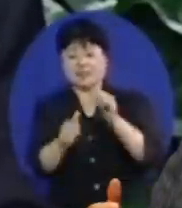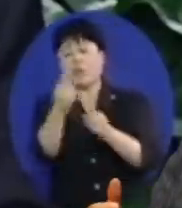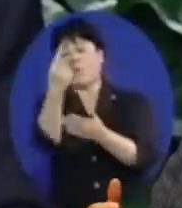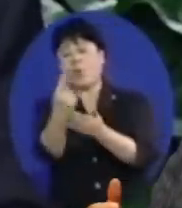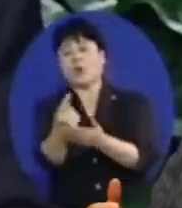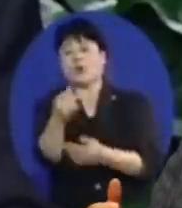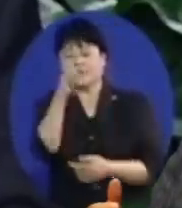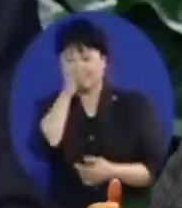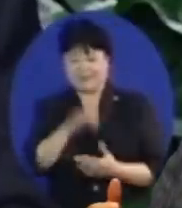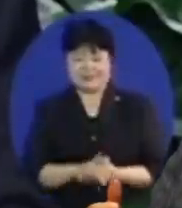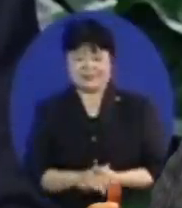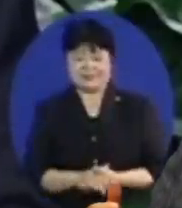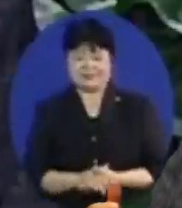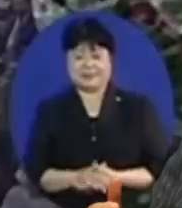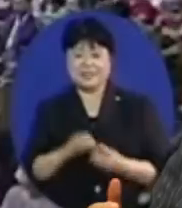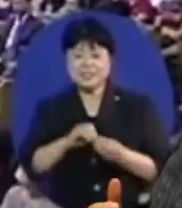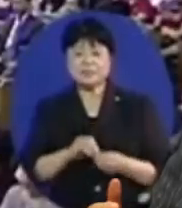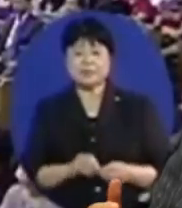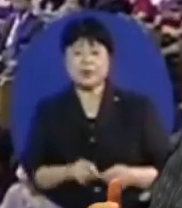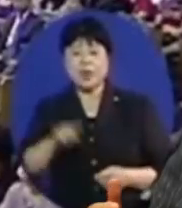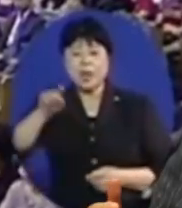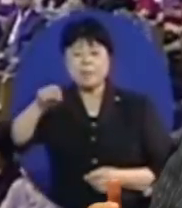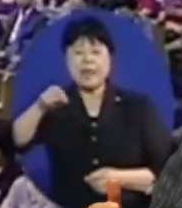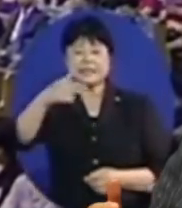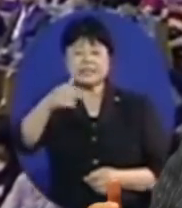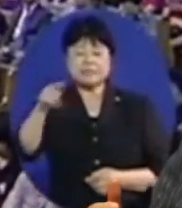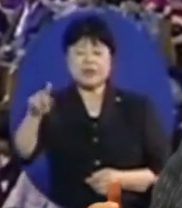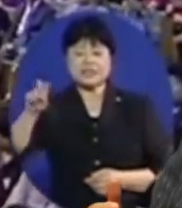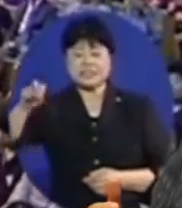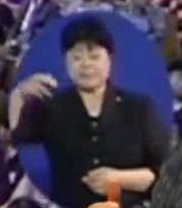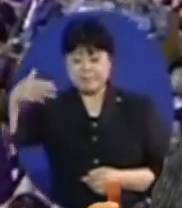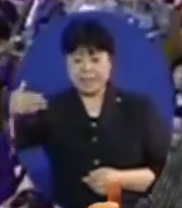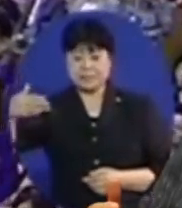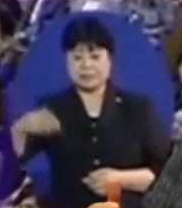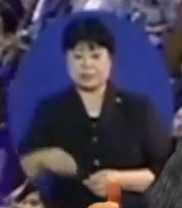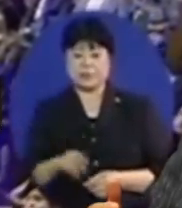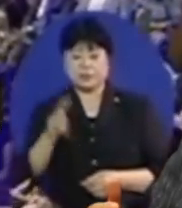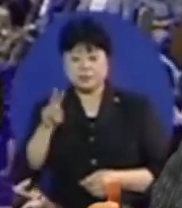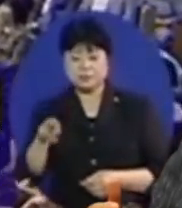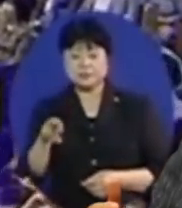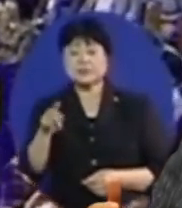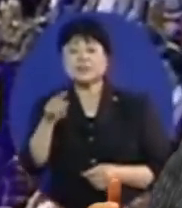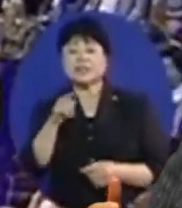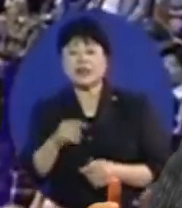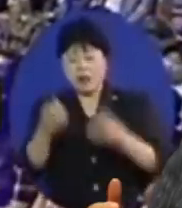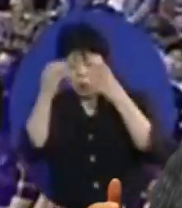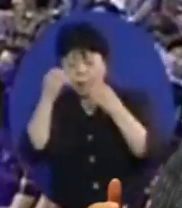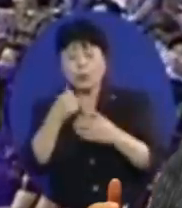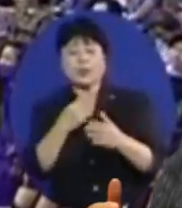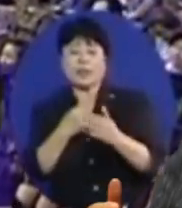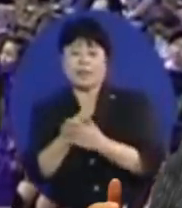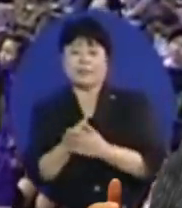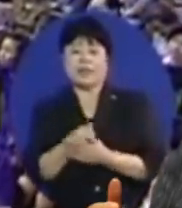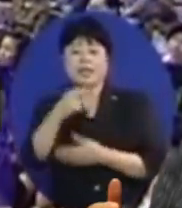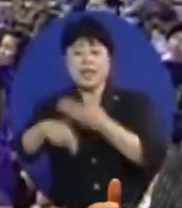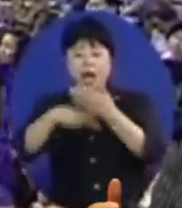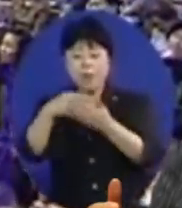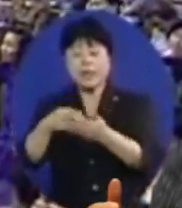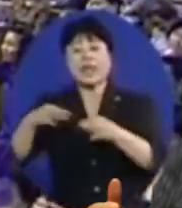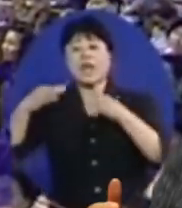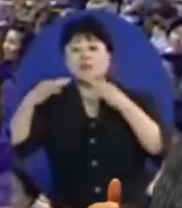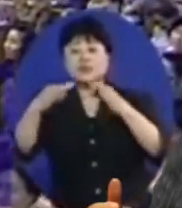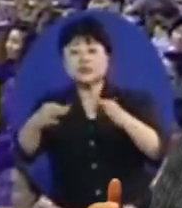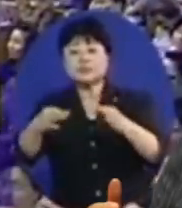것입니다. 시편 107편 28절로 30절에 보면 이에 그들이 그들의 고통 때문에 야훼께